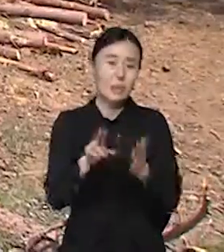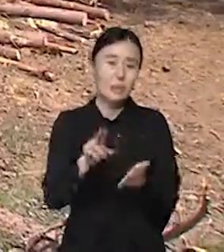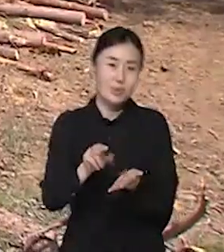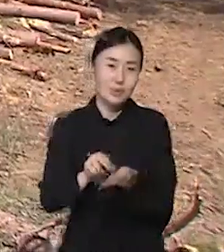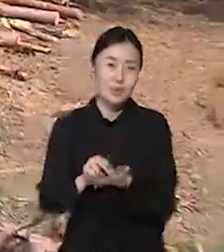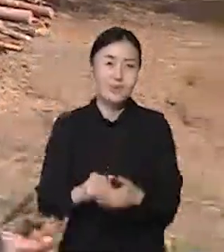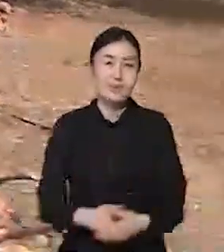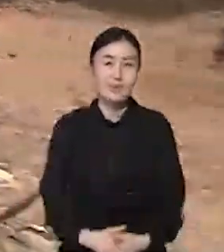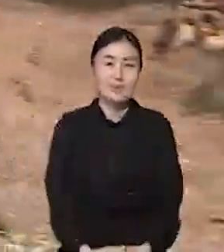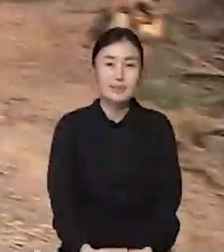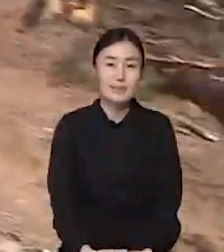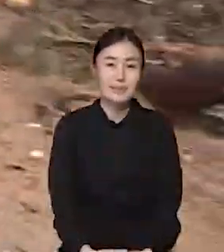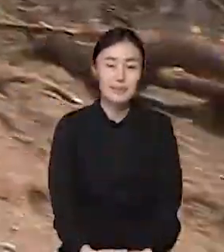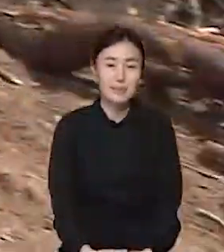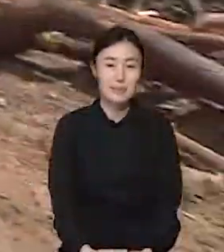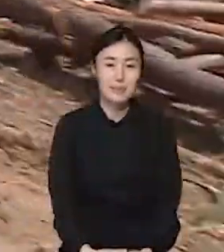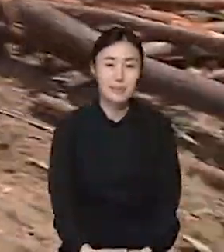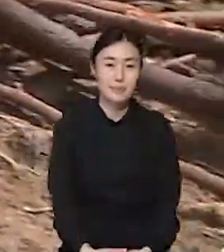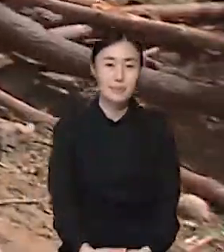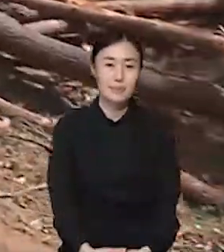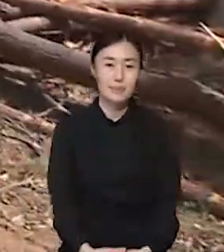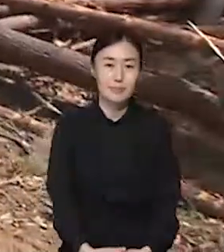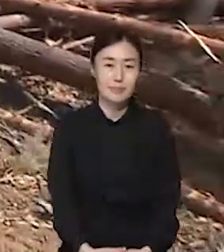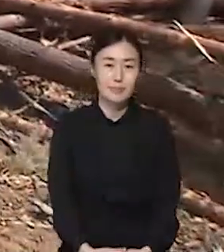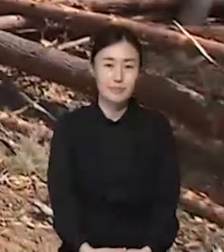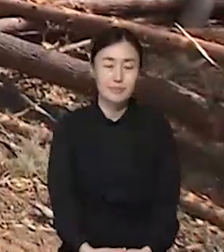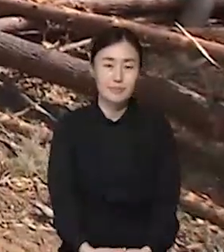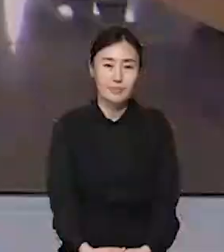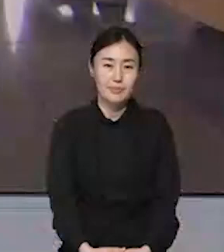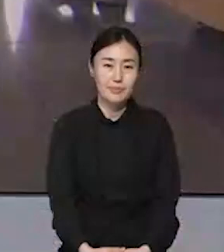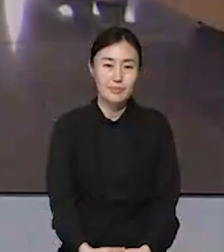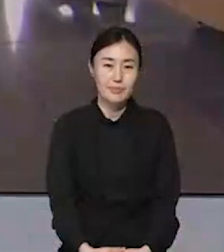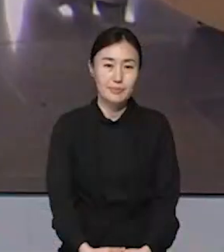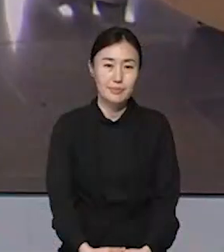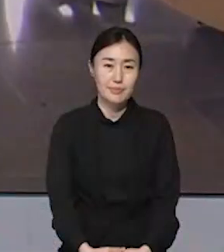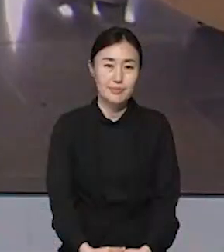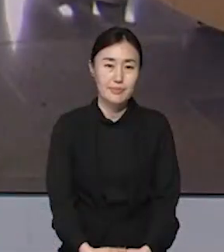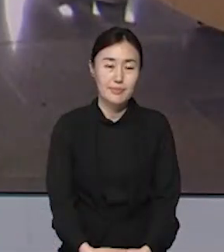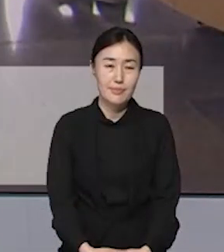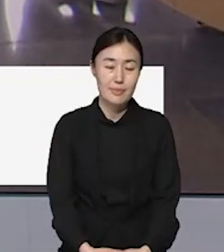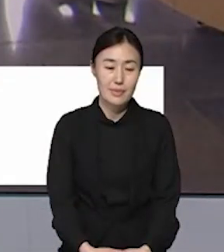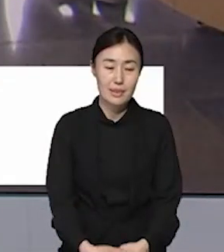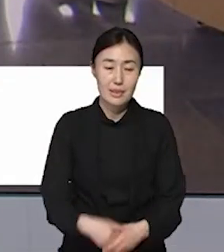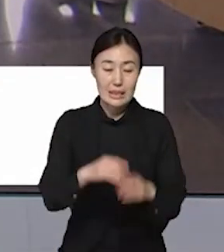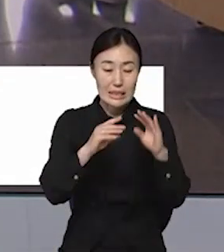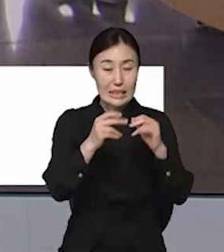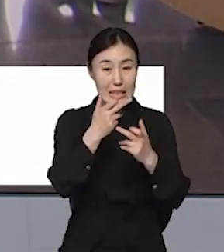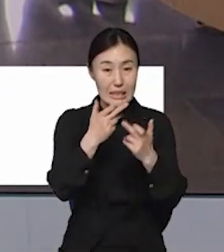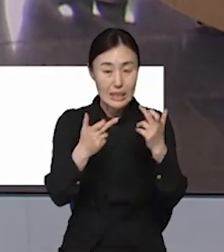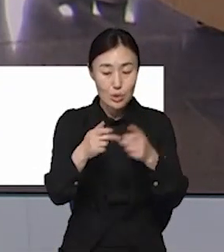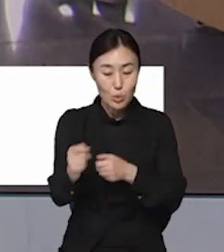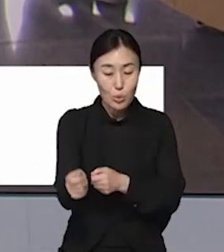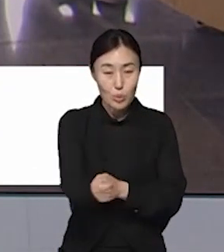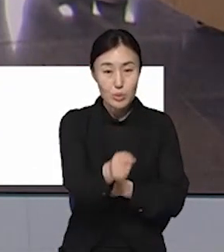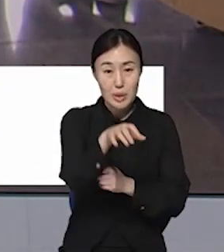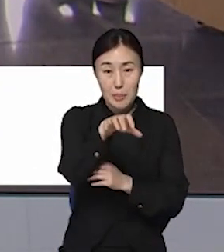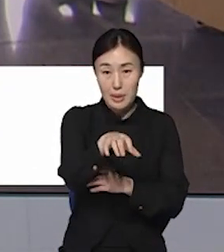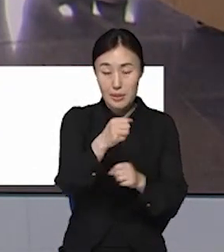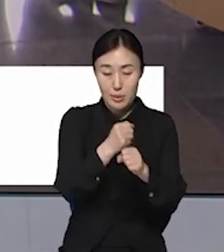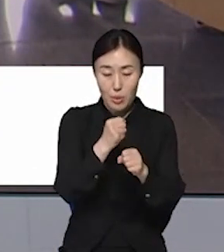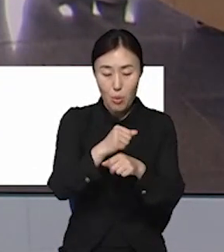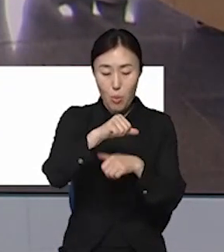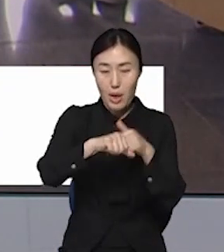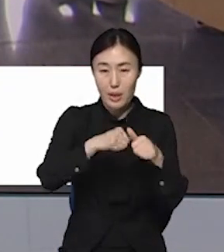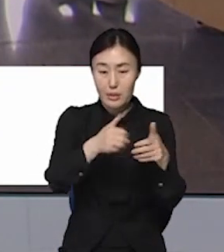떠오르고 있습니다. KBC 이계혁입니다. 지리산 골프장 조성을 두고